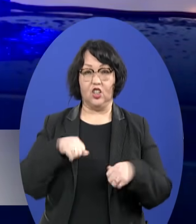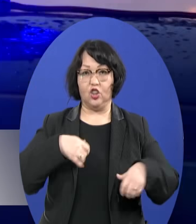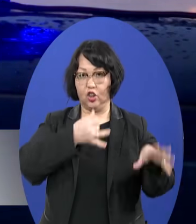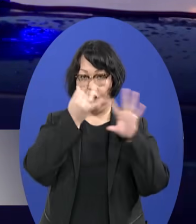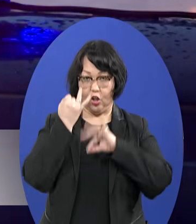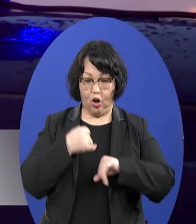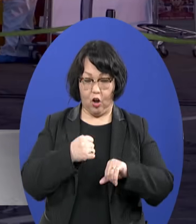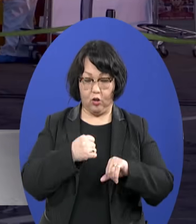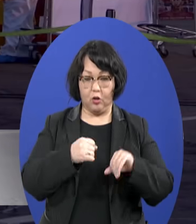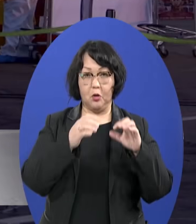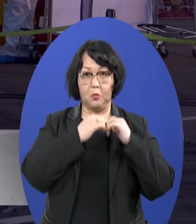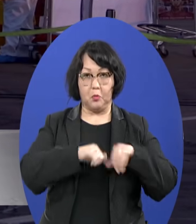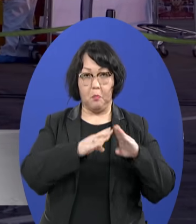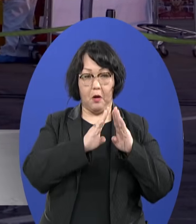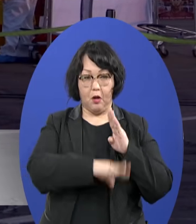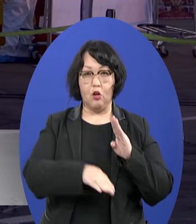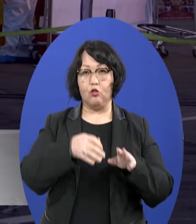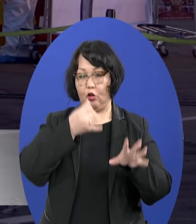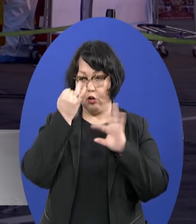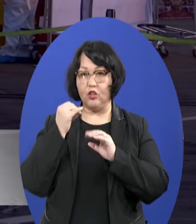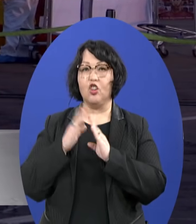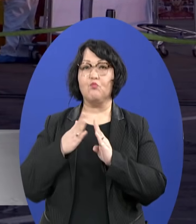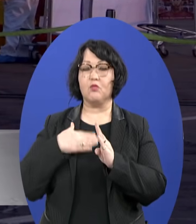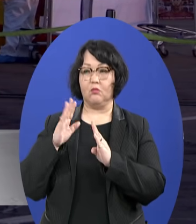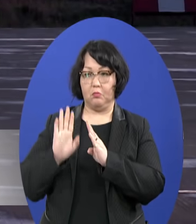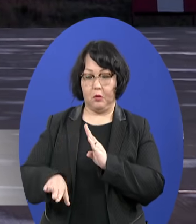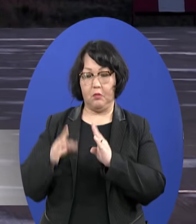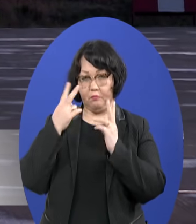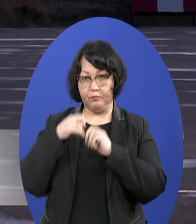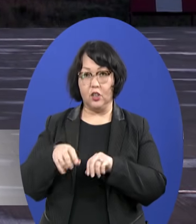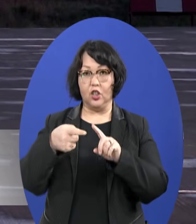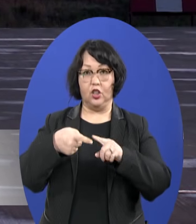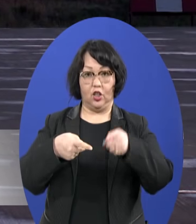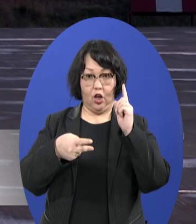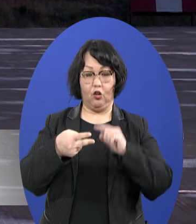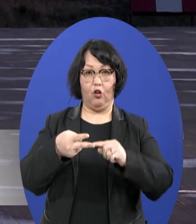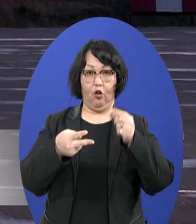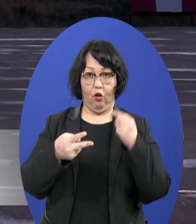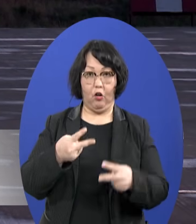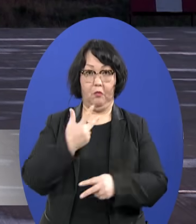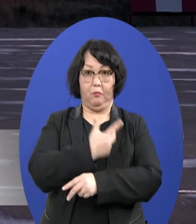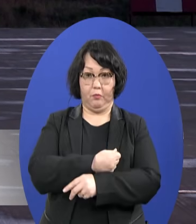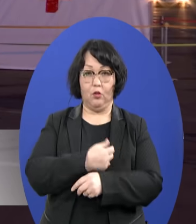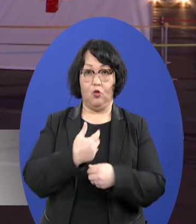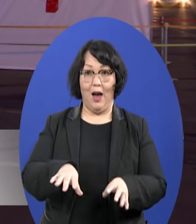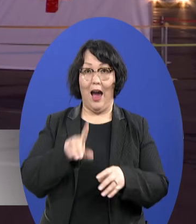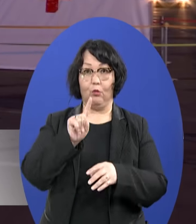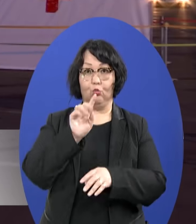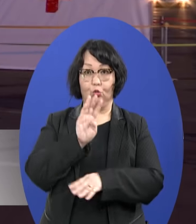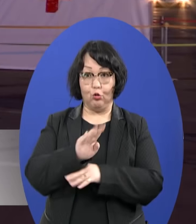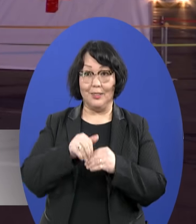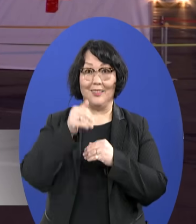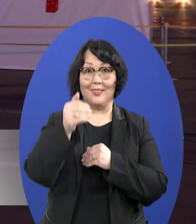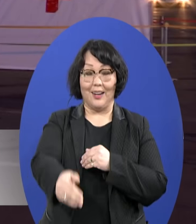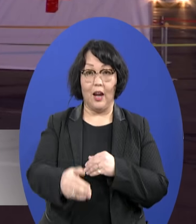7 хоног гэртээ тусгаарлагдана. Мөн вакцины 1-2 дугаар тун буюу бүрэн тундаа хамрагдаад 14 хоног болсон иргэд тусгаарлагдахгүй